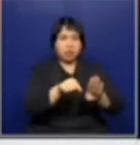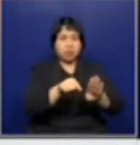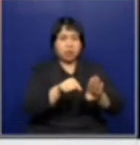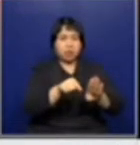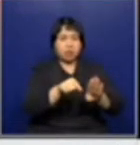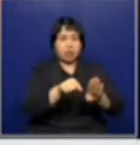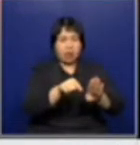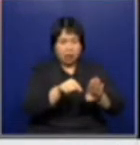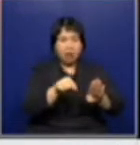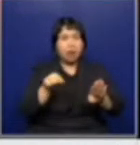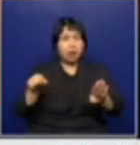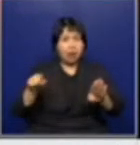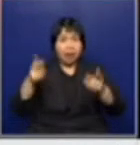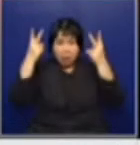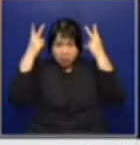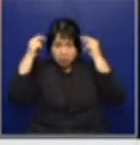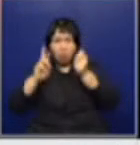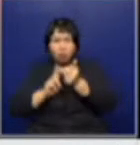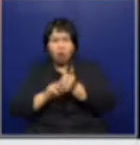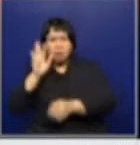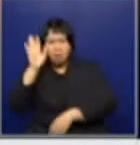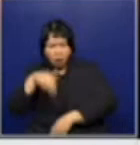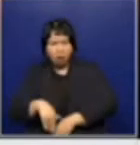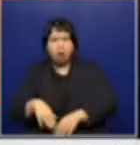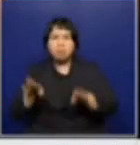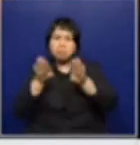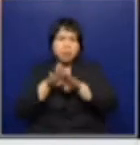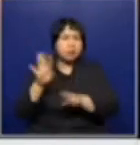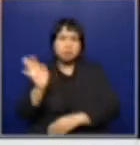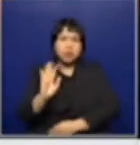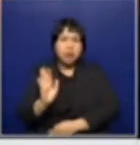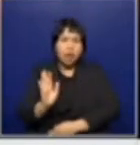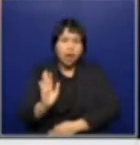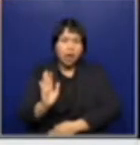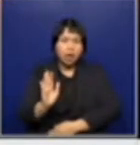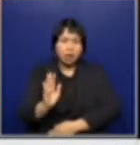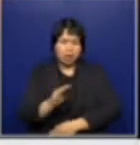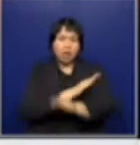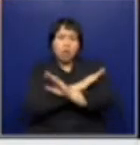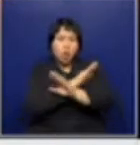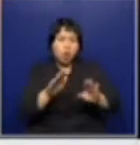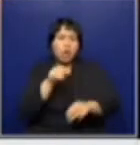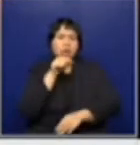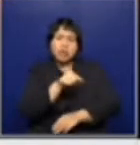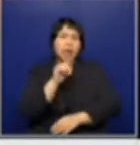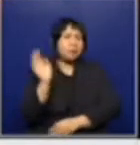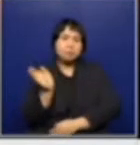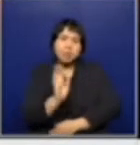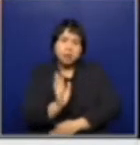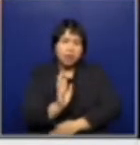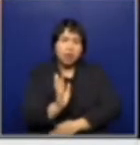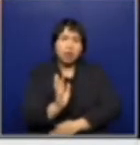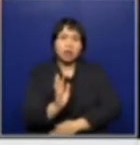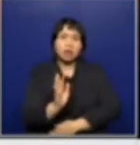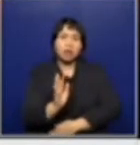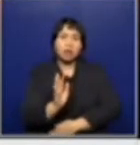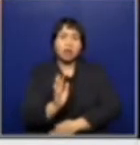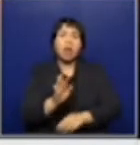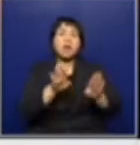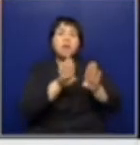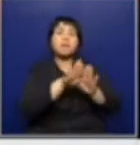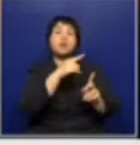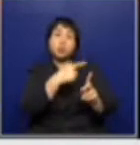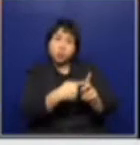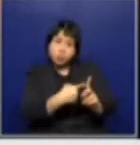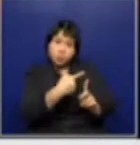ท่านรองนายกชี้แจงบอกว่าไม่ได้ปิดไม่ได้ยุติเป็นการปิดชั่วครา